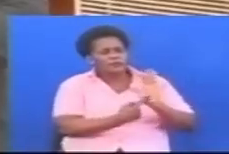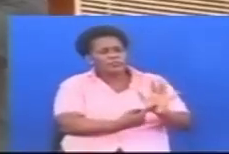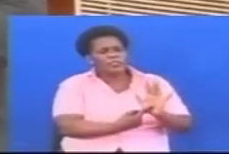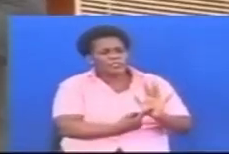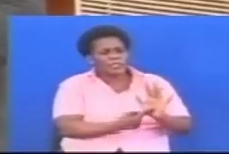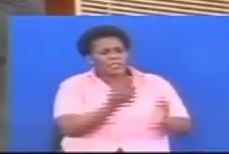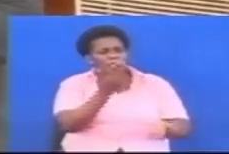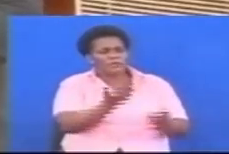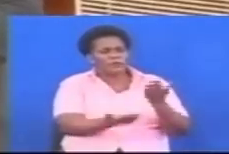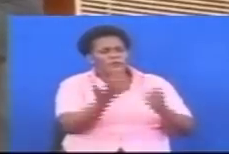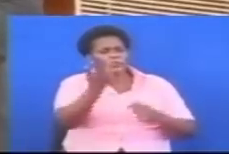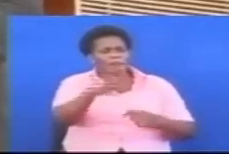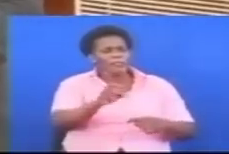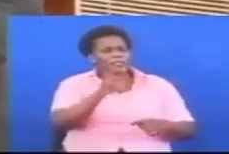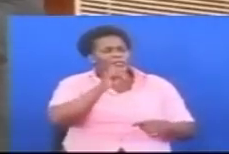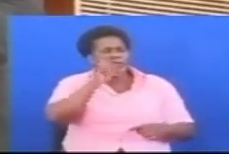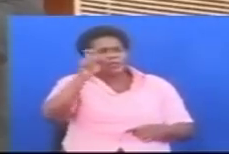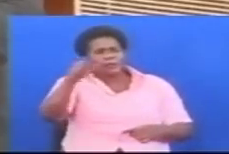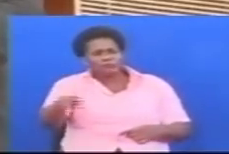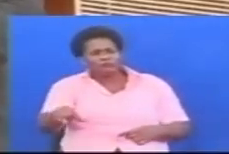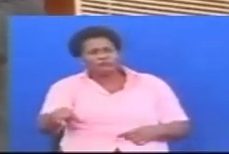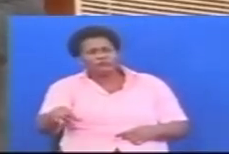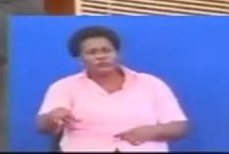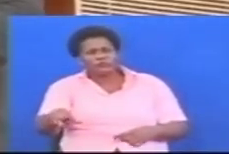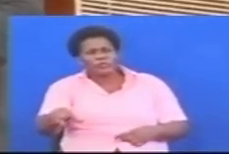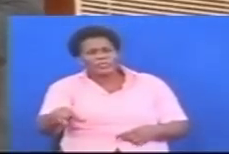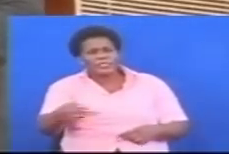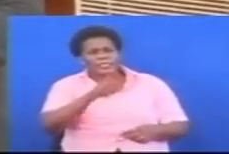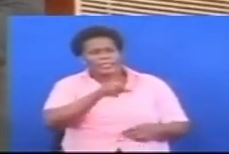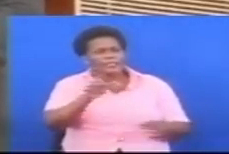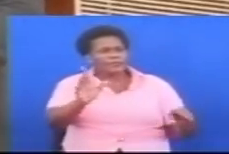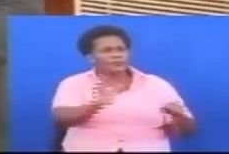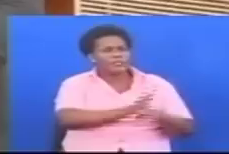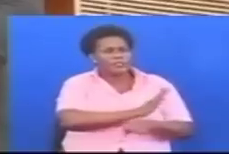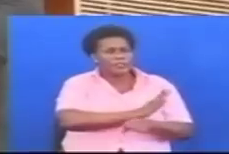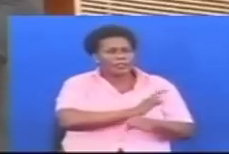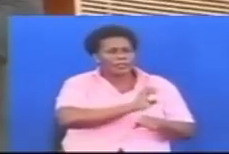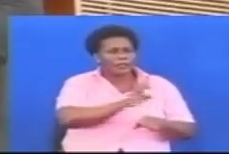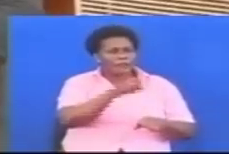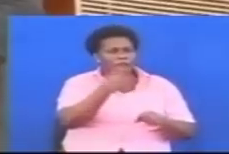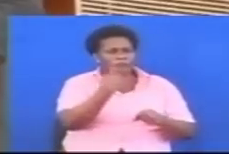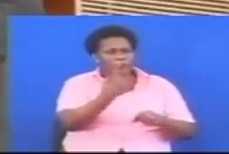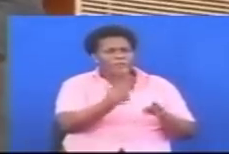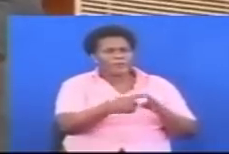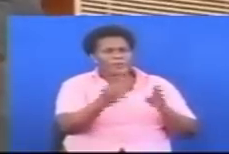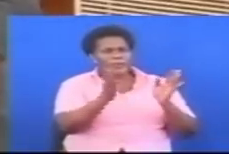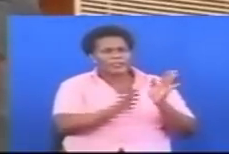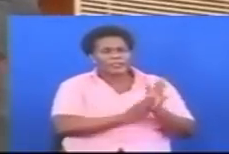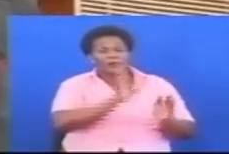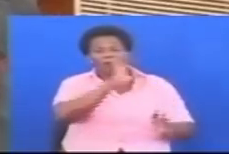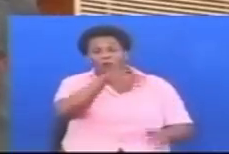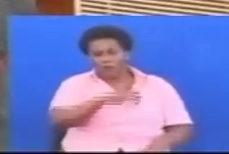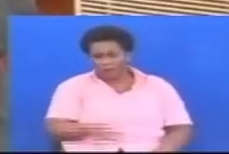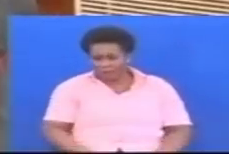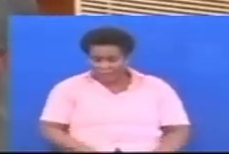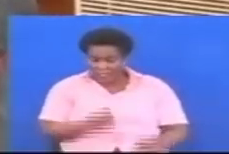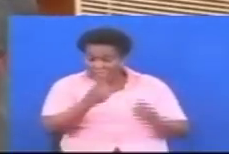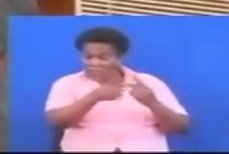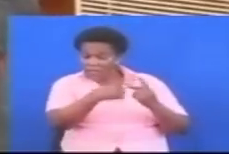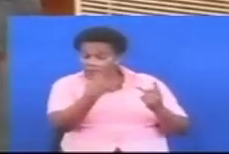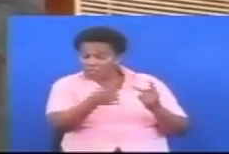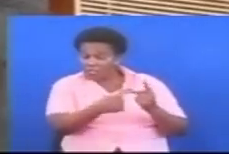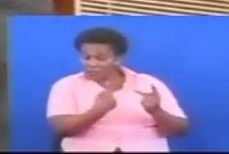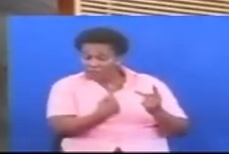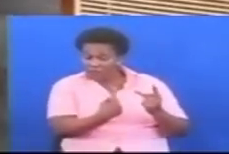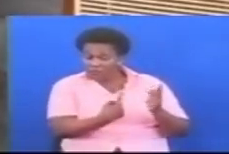sasa kila Mtanzania ni wastani wa lita za ujazo 1952 kwa mwaka. Pamoja na takwimu hizi, ikumbuke